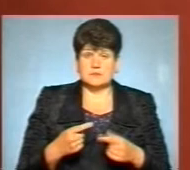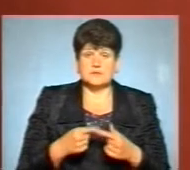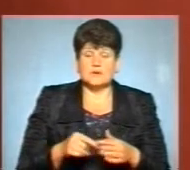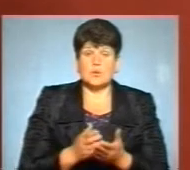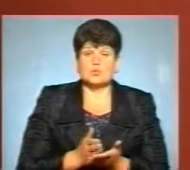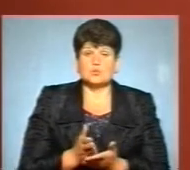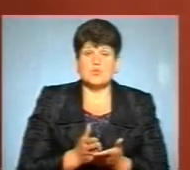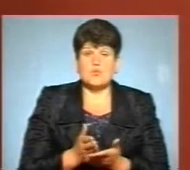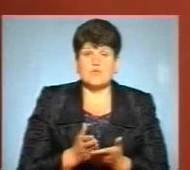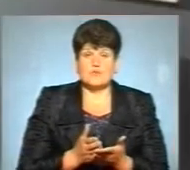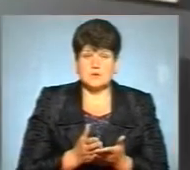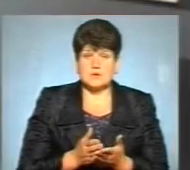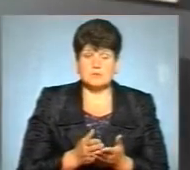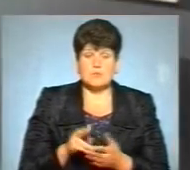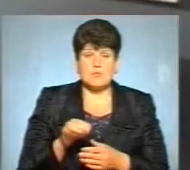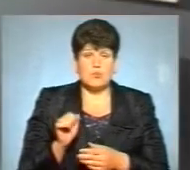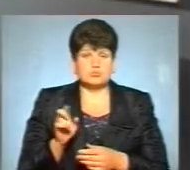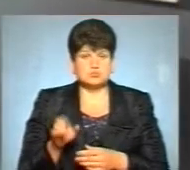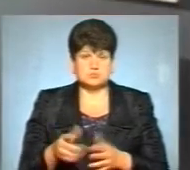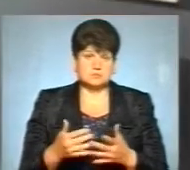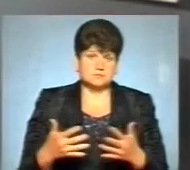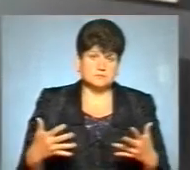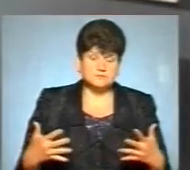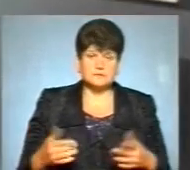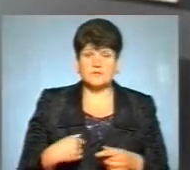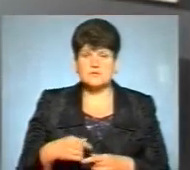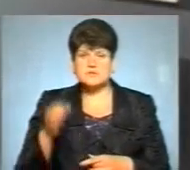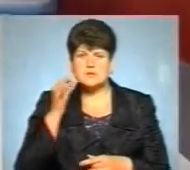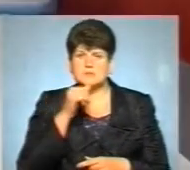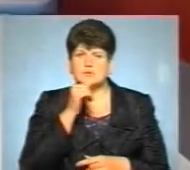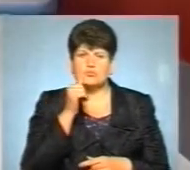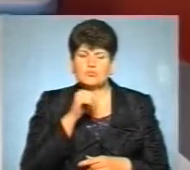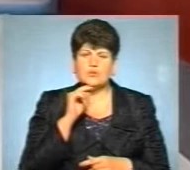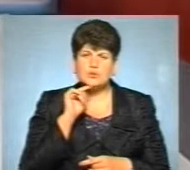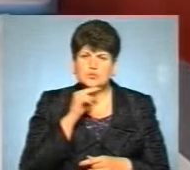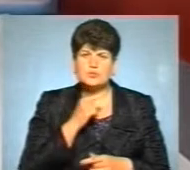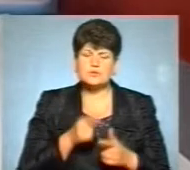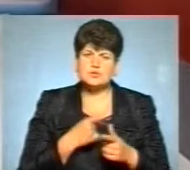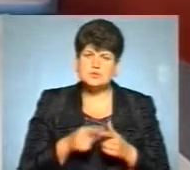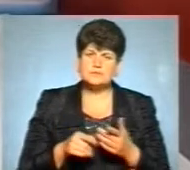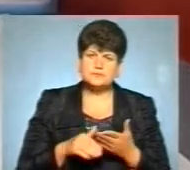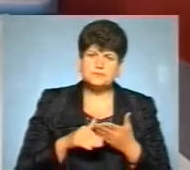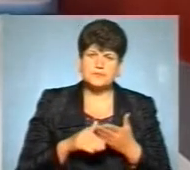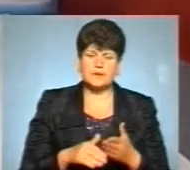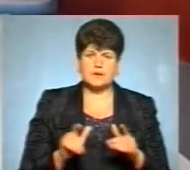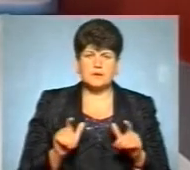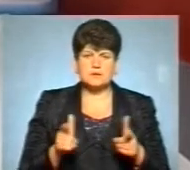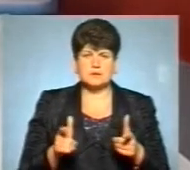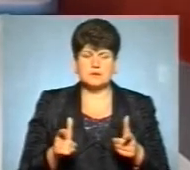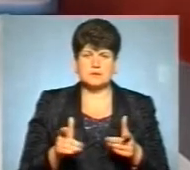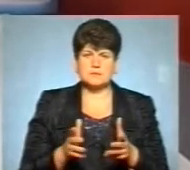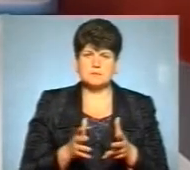обслуговування, побутом і так далі. Власне, ми згадали про тіньову економіку. Чи сприяє карантин зараз